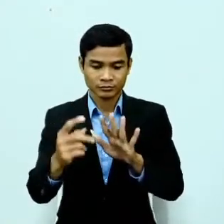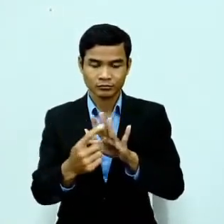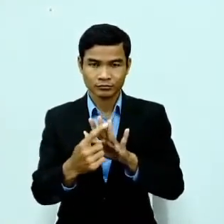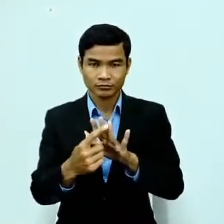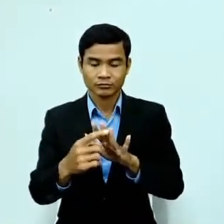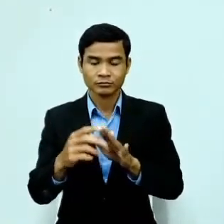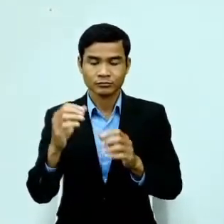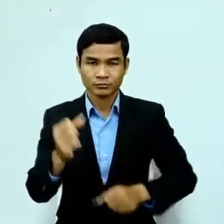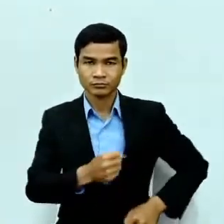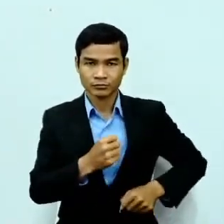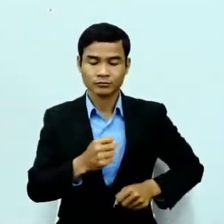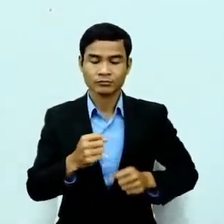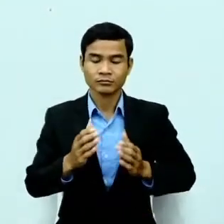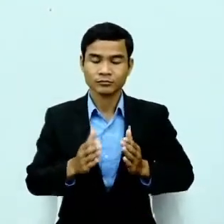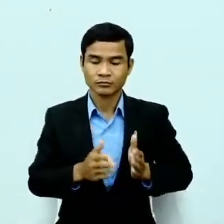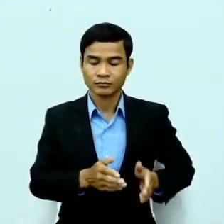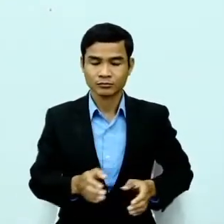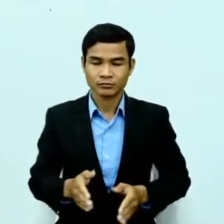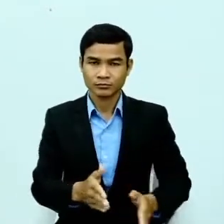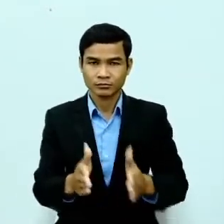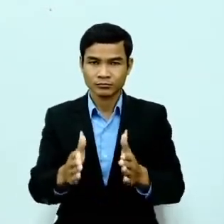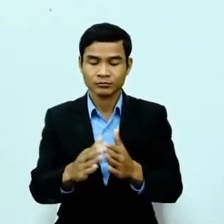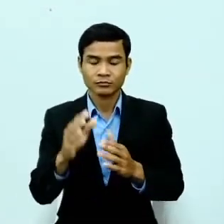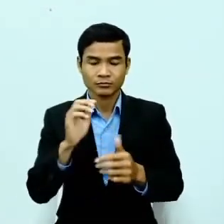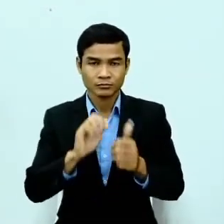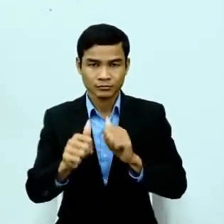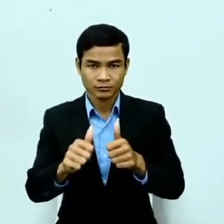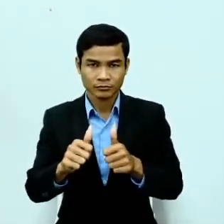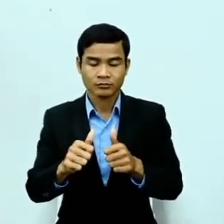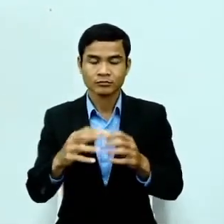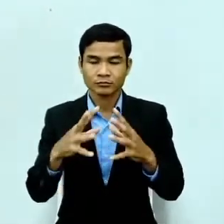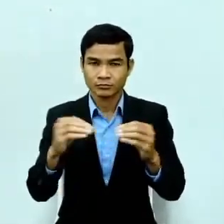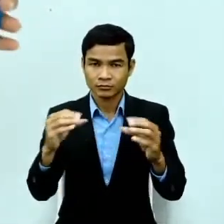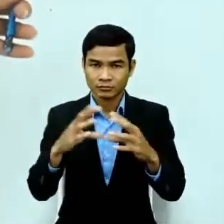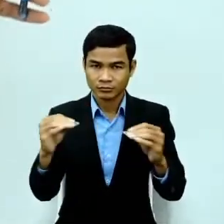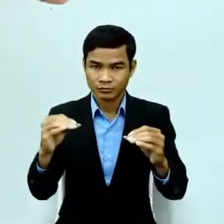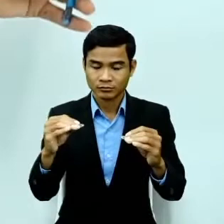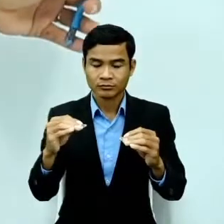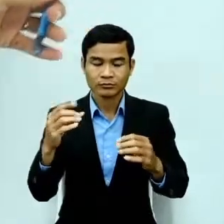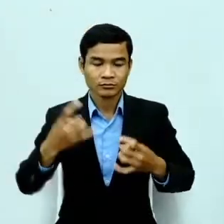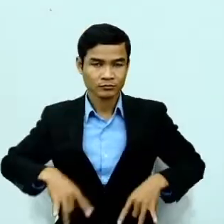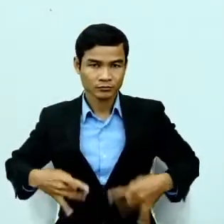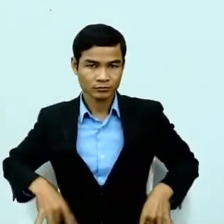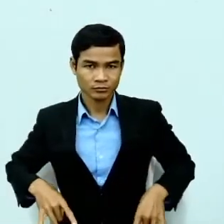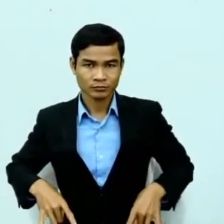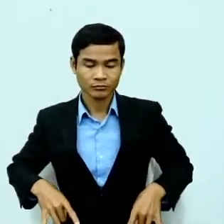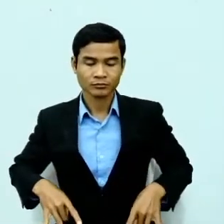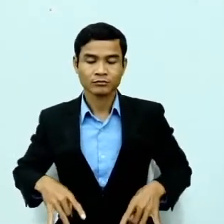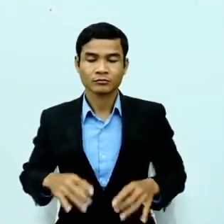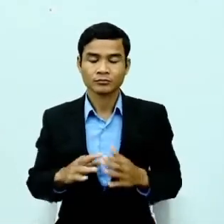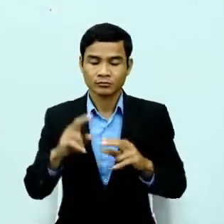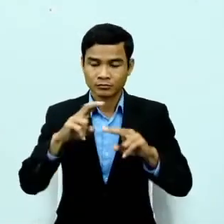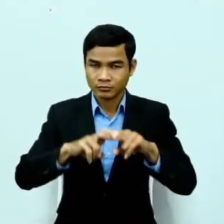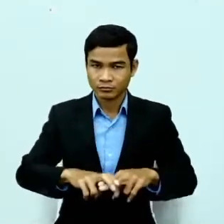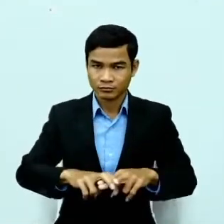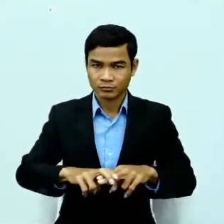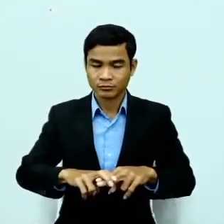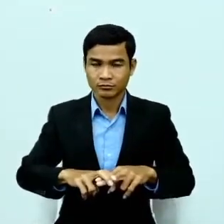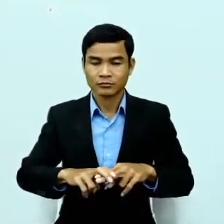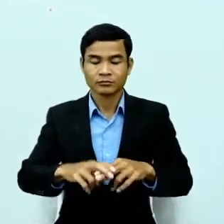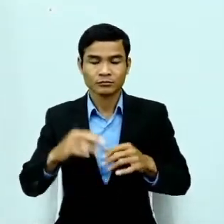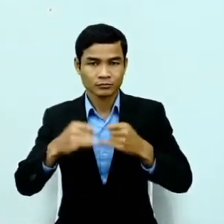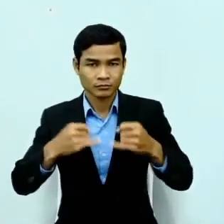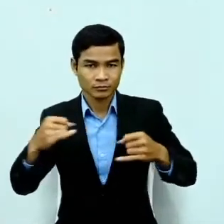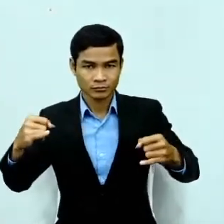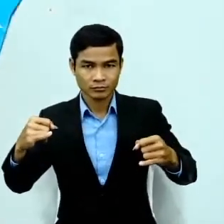ấm ố cây lá xăm lấy lé lá cây ấy ấm